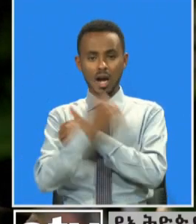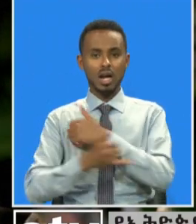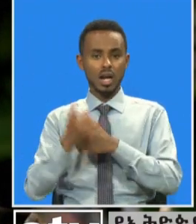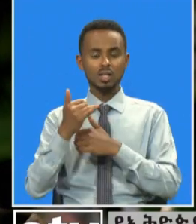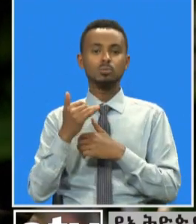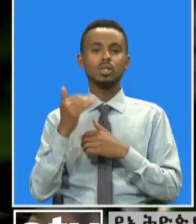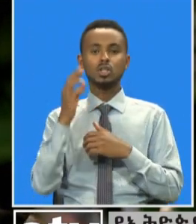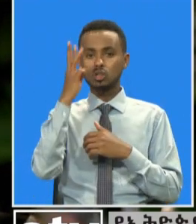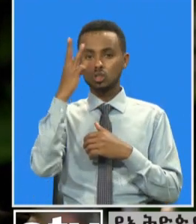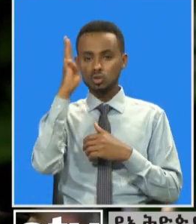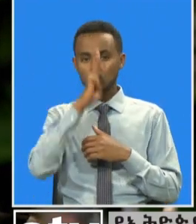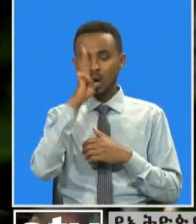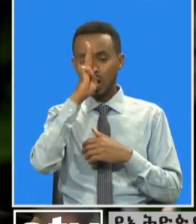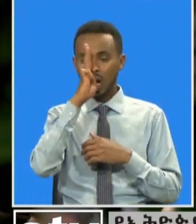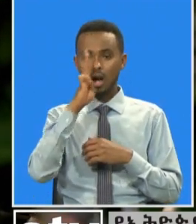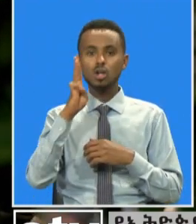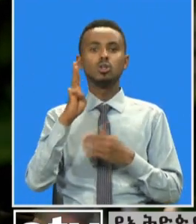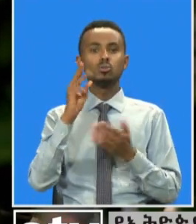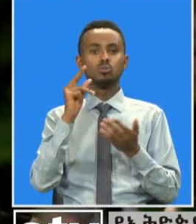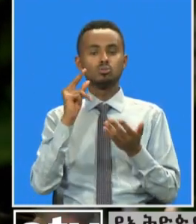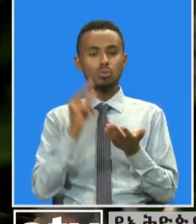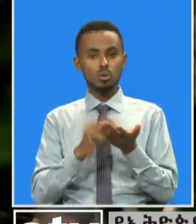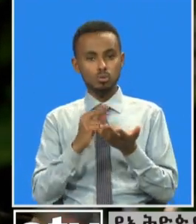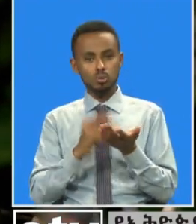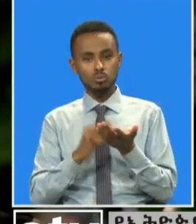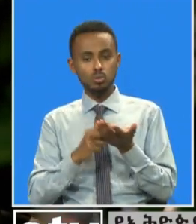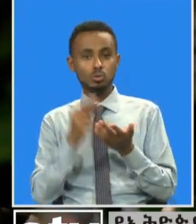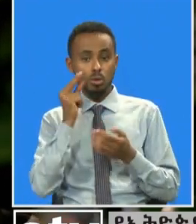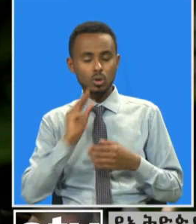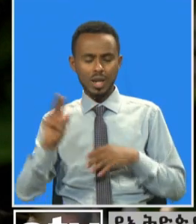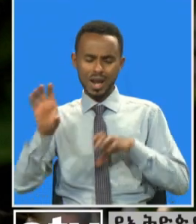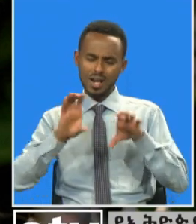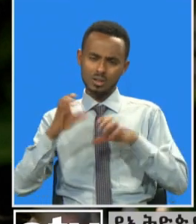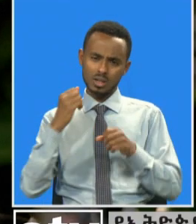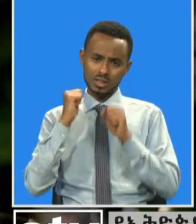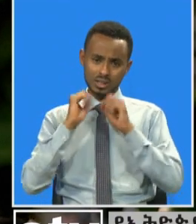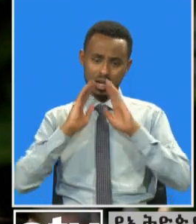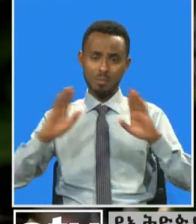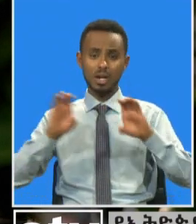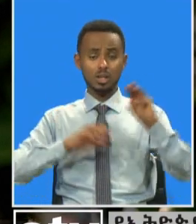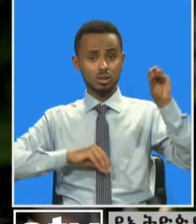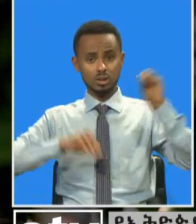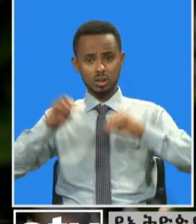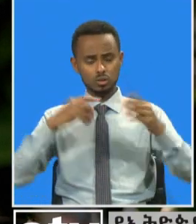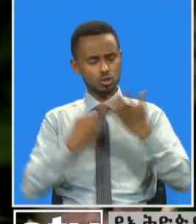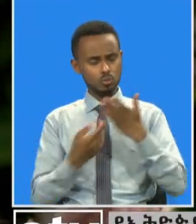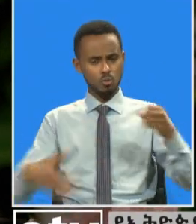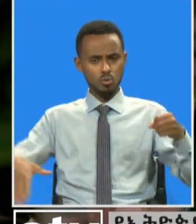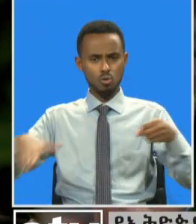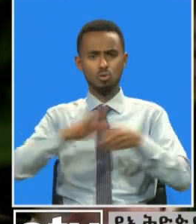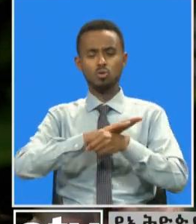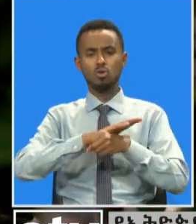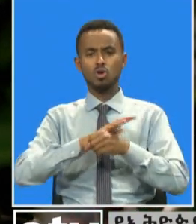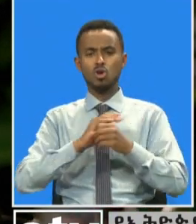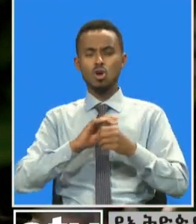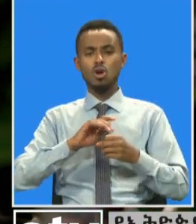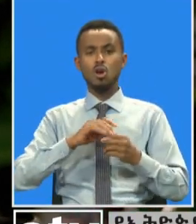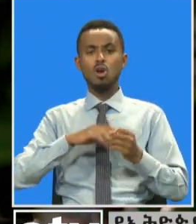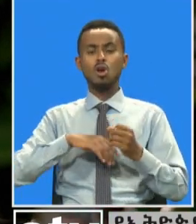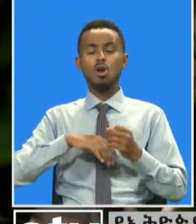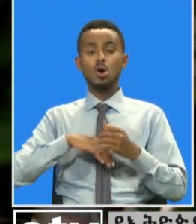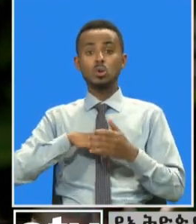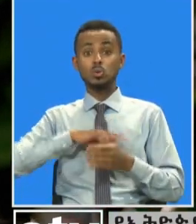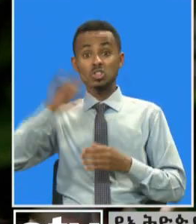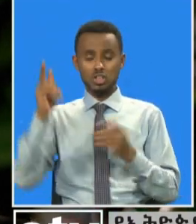በሶማሊያ፣ በብሩንዲ፣ ሩዋንዳ ያደረገቻቸው ለሰላም ያደረገቻቸው እንቅስቃሴዎች፣ እነዚህ በሙሉ ለውጭ